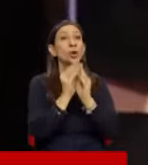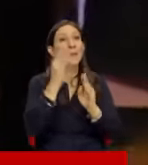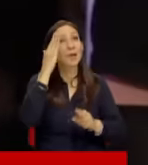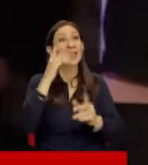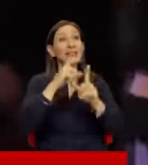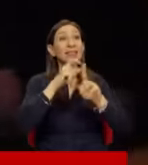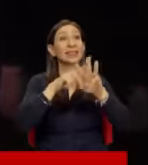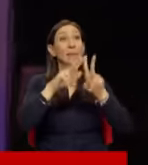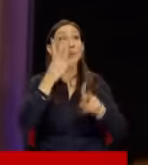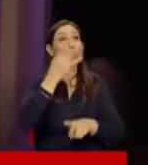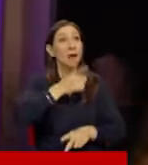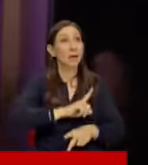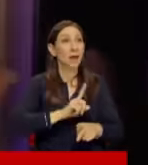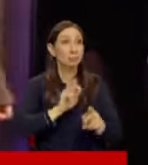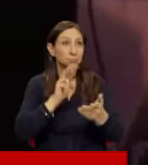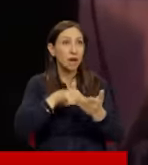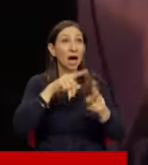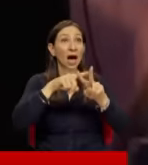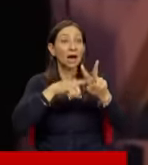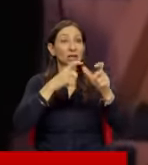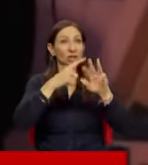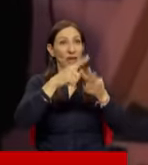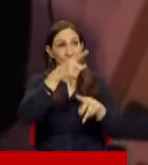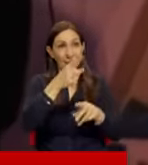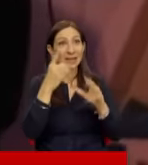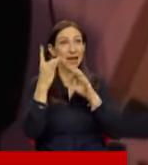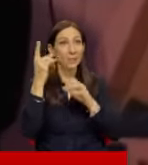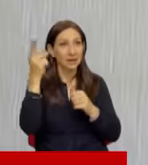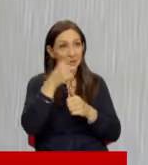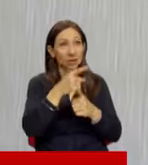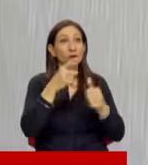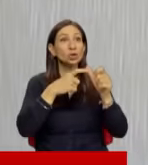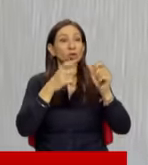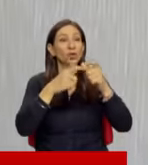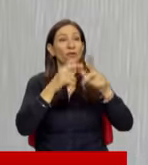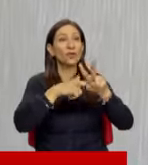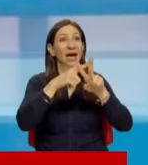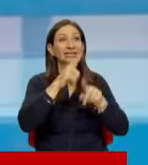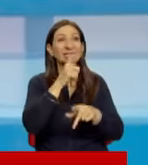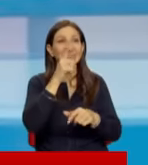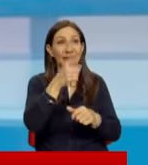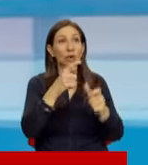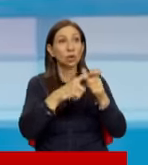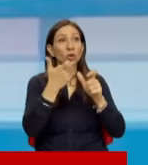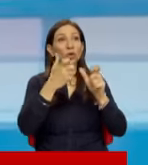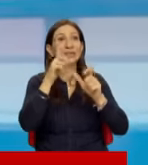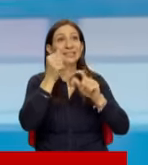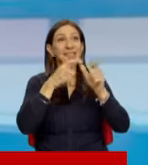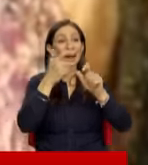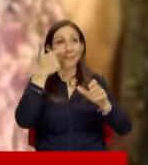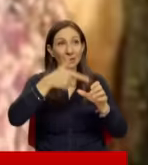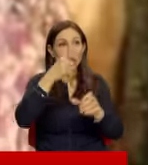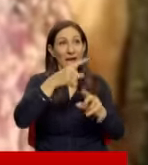DEM Partisi'nden 4 aday öne çıktı. Ayşe Serra Bucak Küçük Diyarbakır'da, Sofya Alaaş Siirt'te, Gülistan Sönük